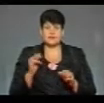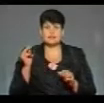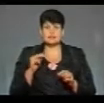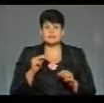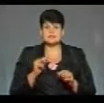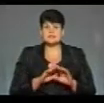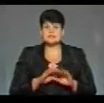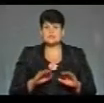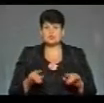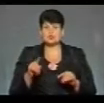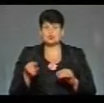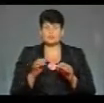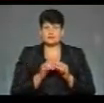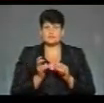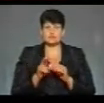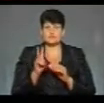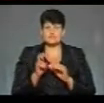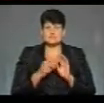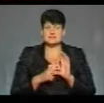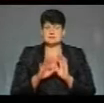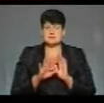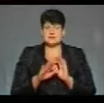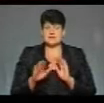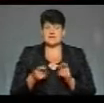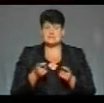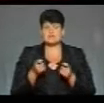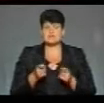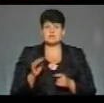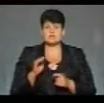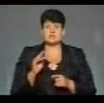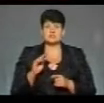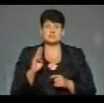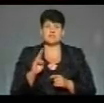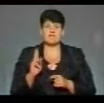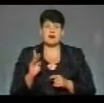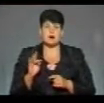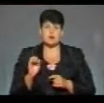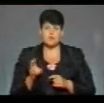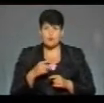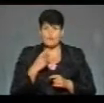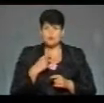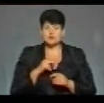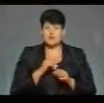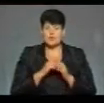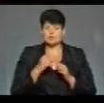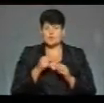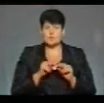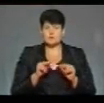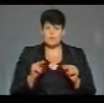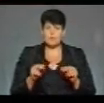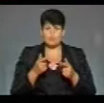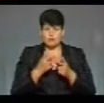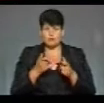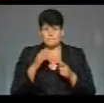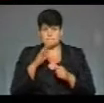10 відвідує 275 дітей. Завідувачка Жанна Шкварок каже, щороку педагоги повідомляють батьків, вихованців